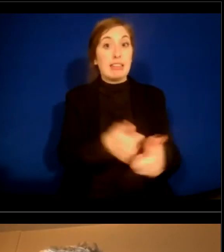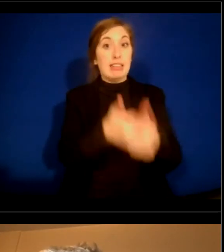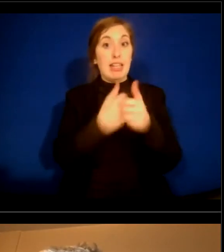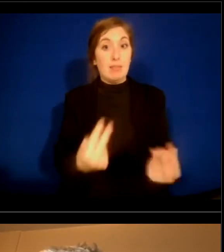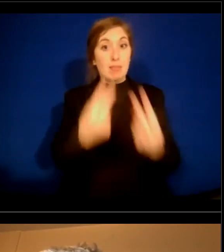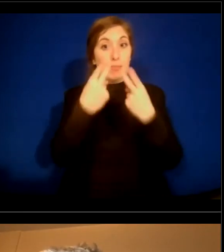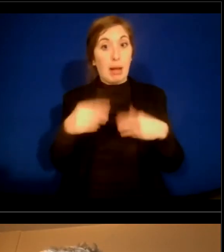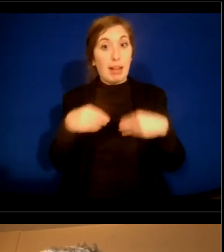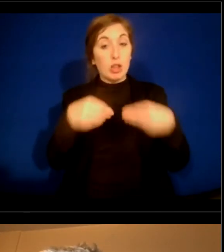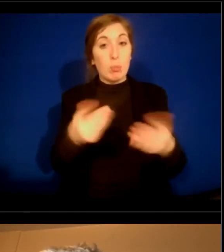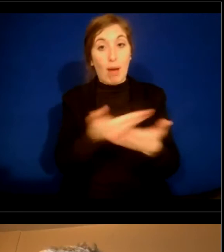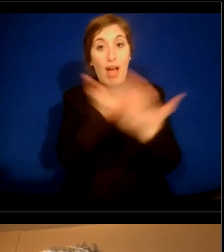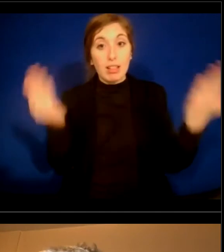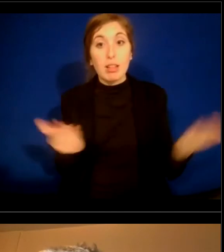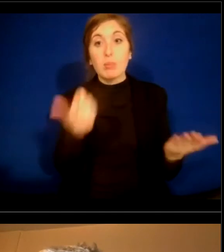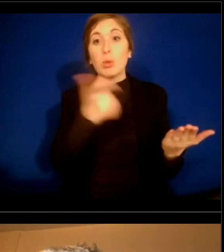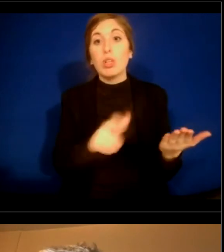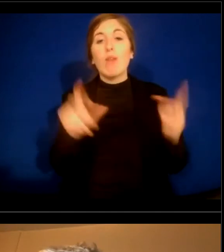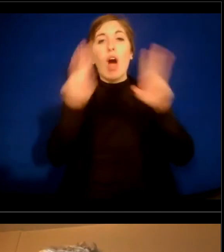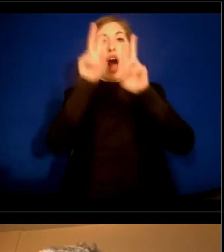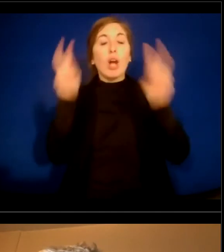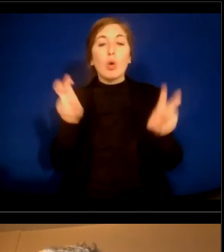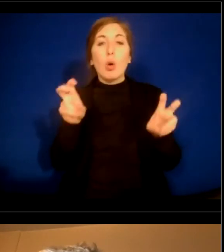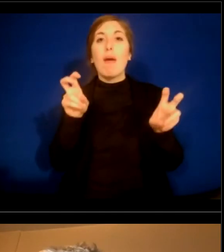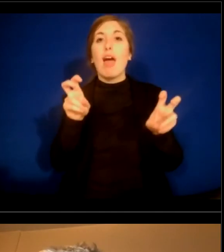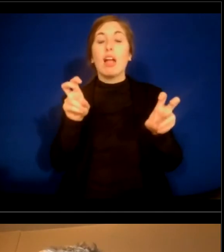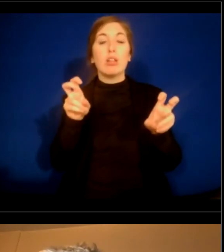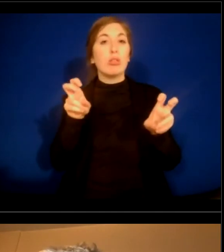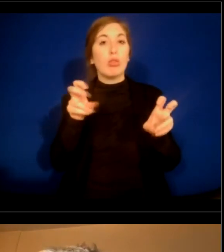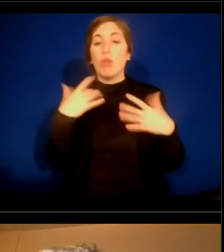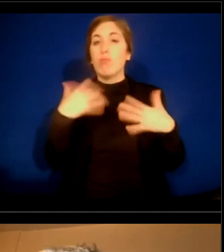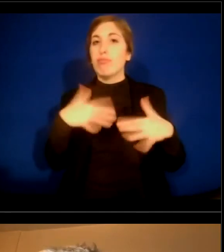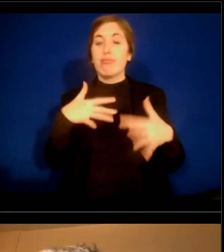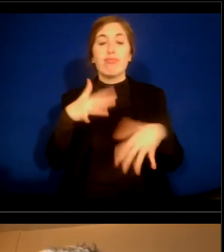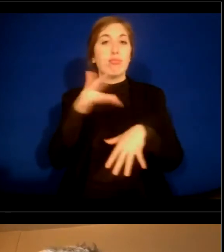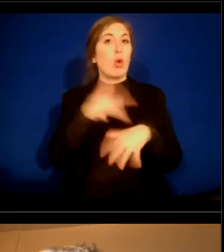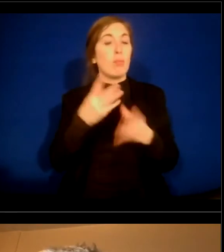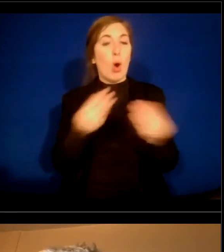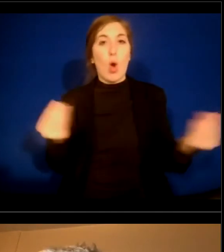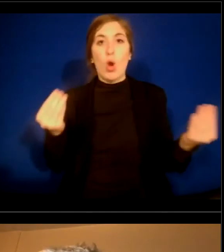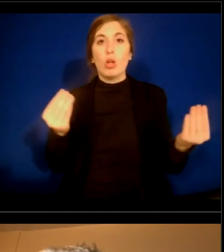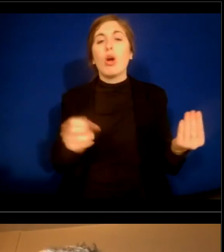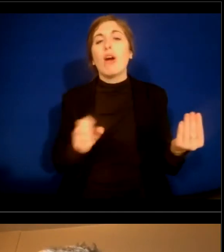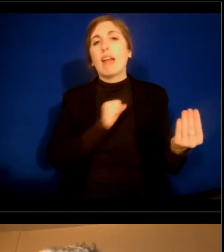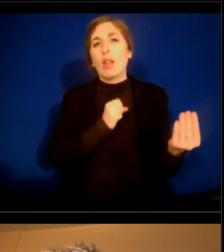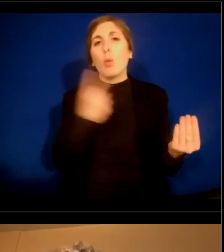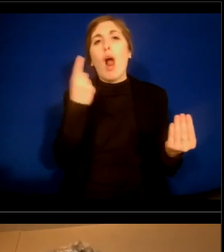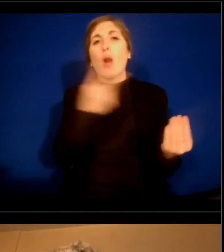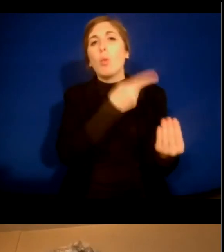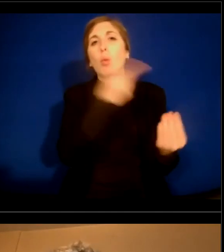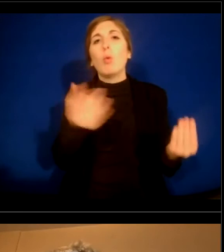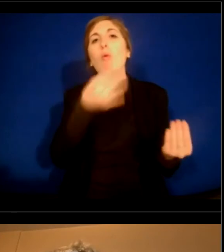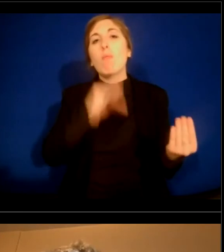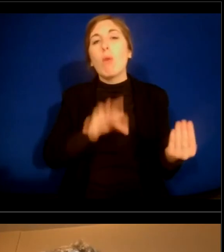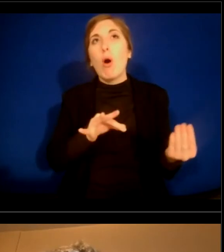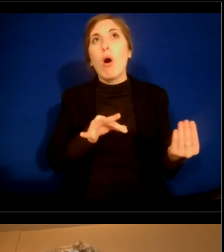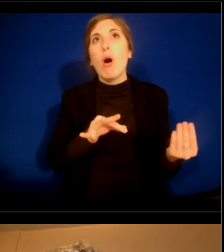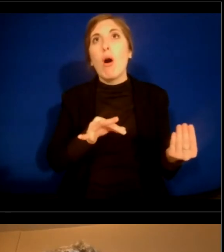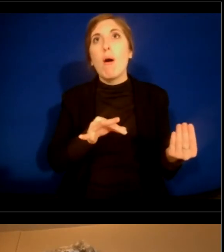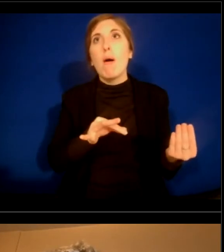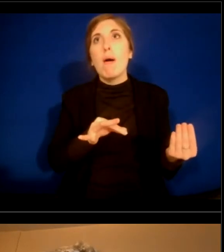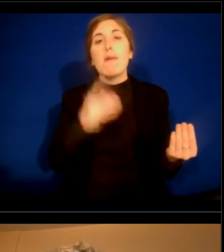di utilizzare il denaro, perché si inseriscono appunto in contesti organizzati che sanno come impiegare